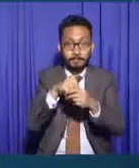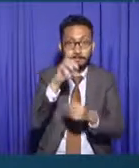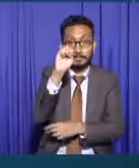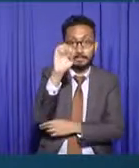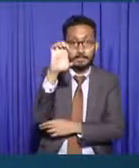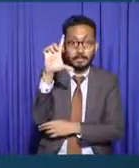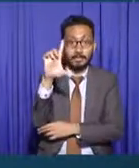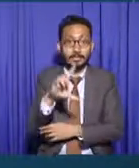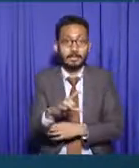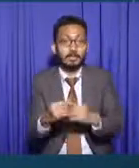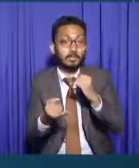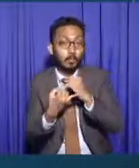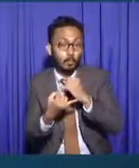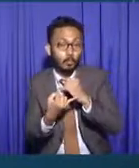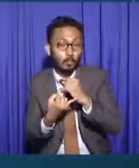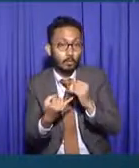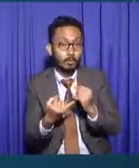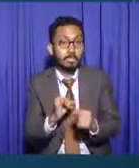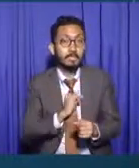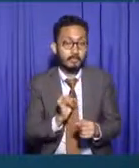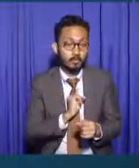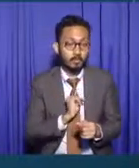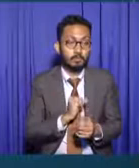dalam sel induk